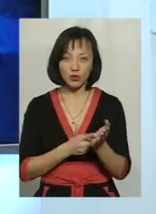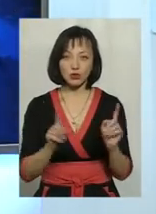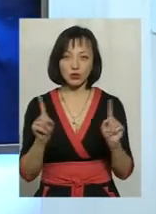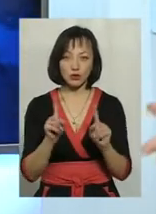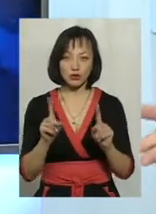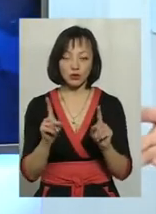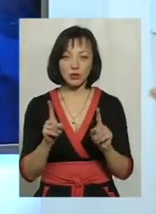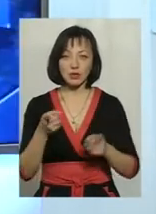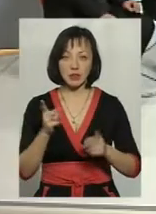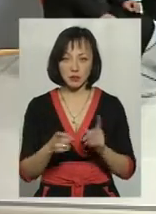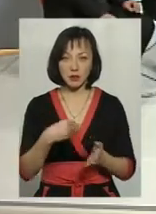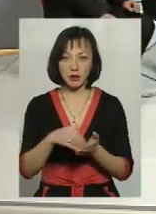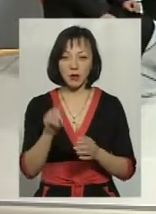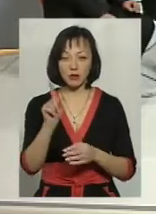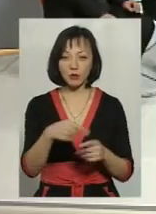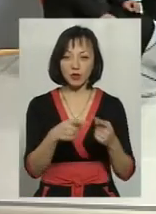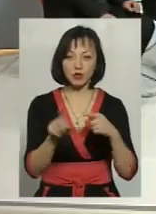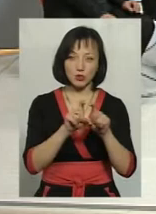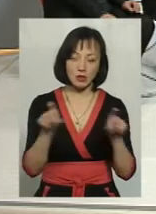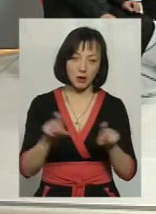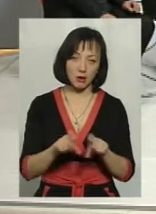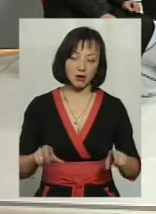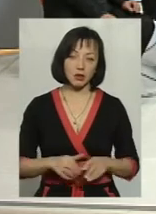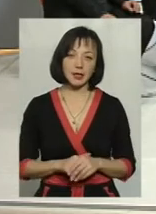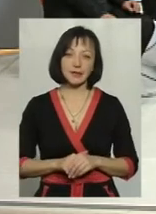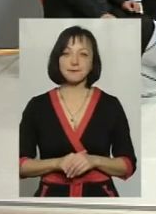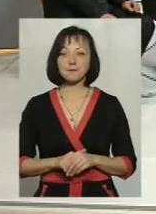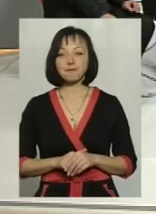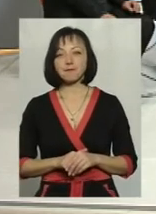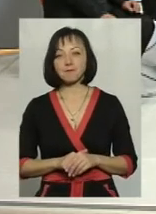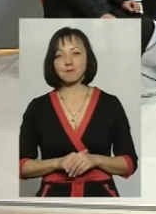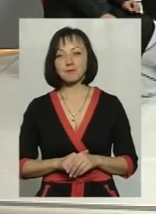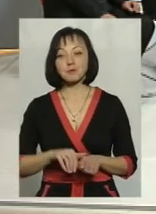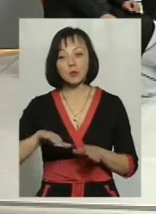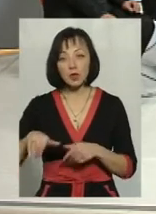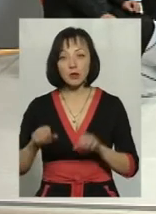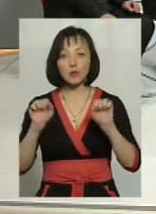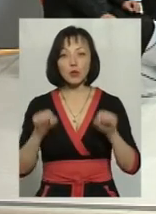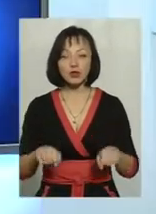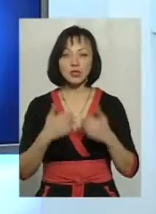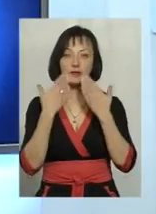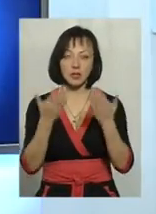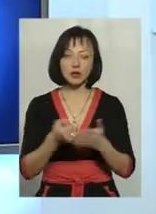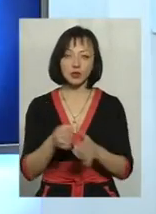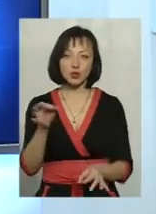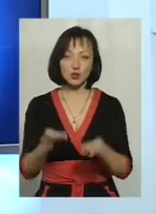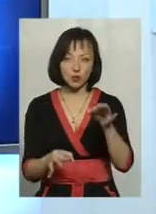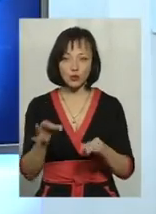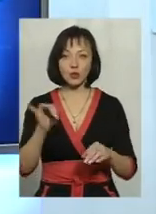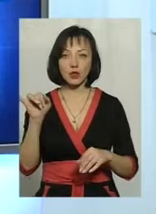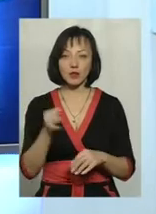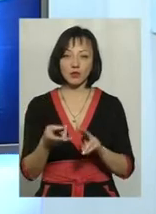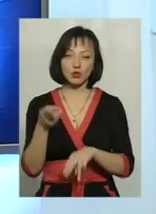що вона дійсно придбала в тому чи іншому магазині. Це вже перше. А тоді вже можна буде звертатися і до суду, і